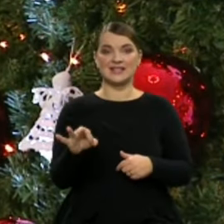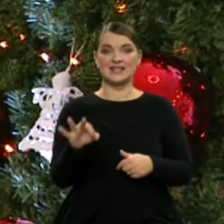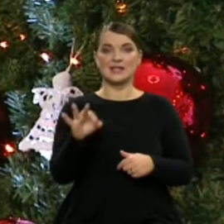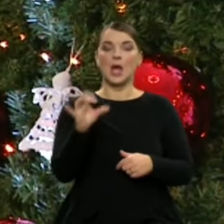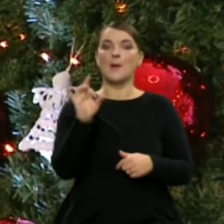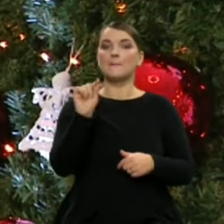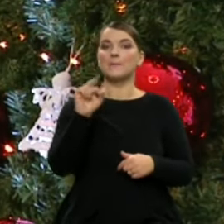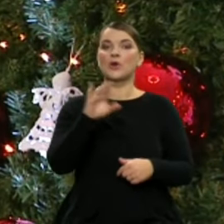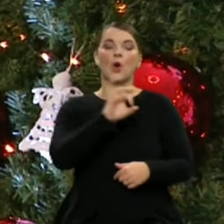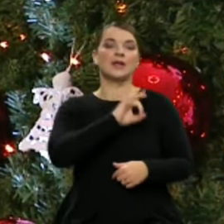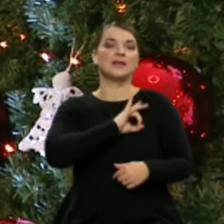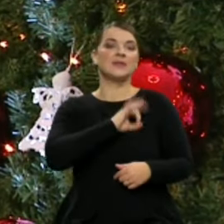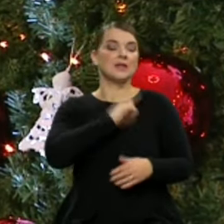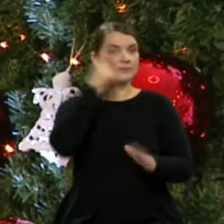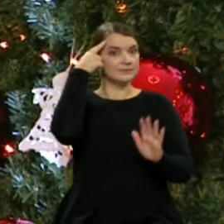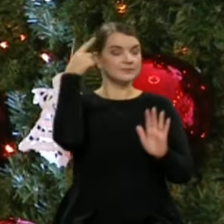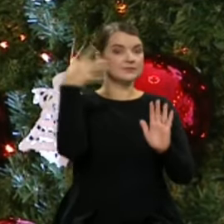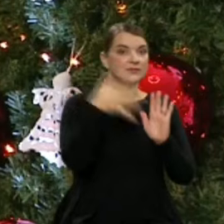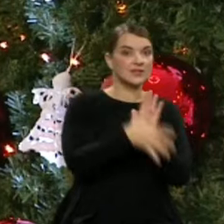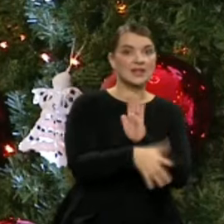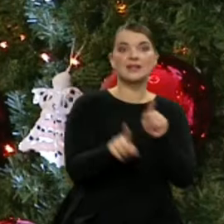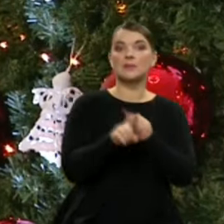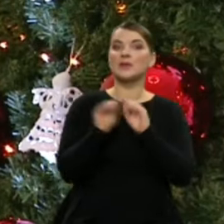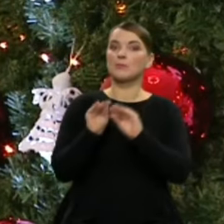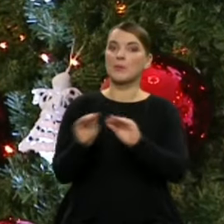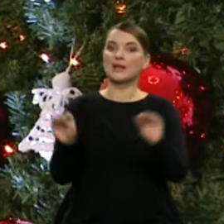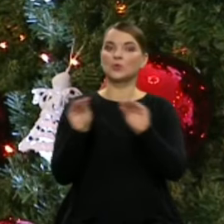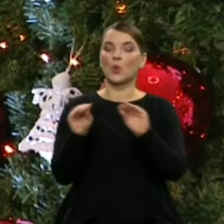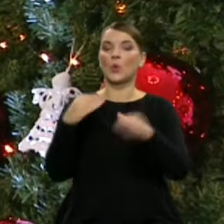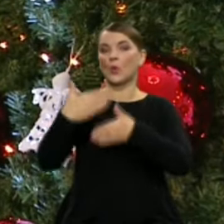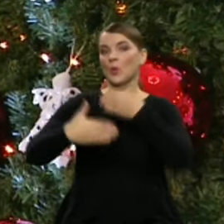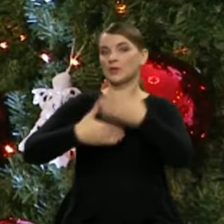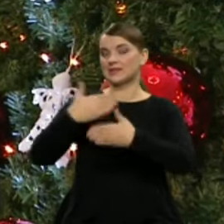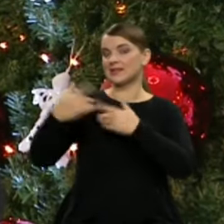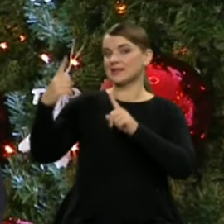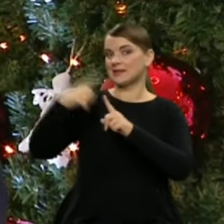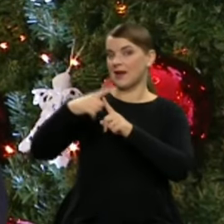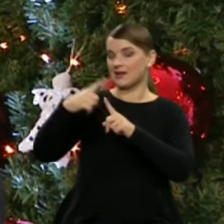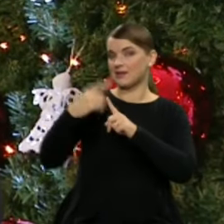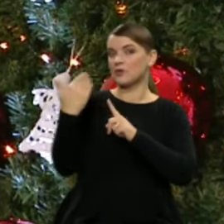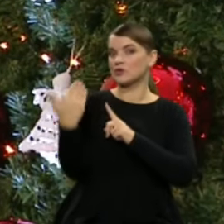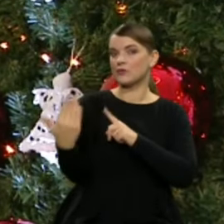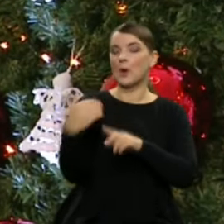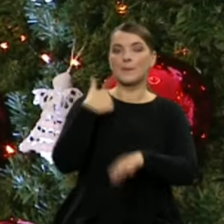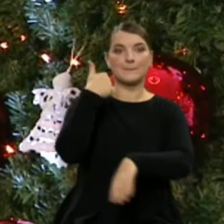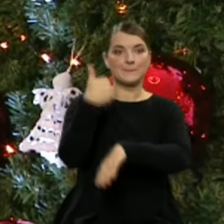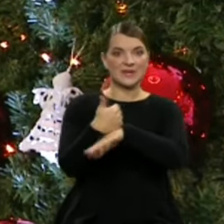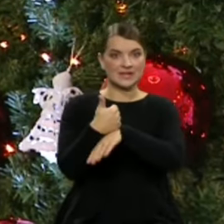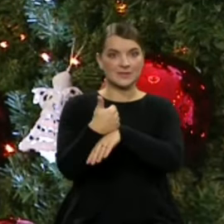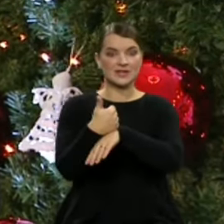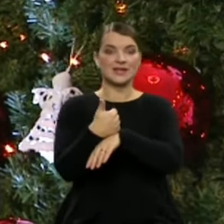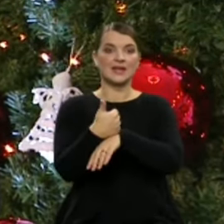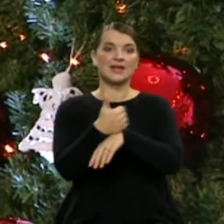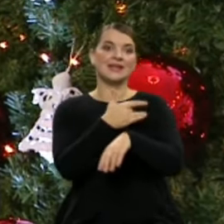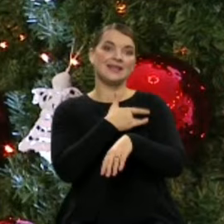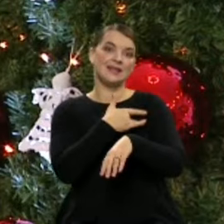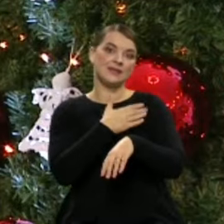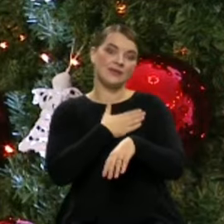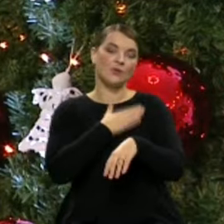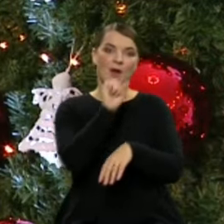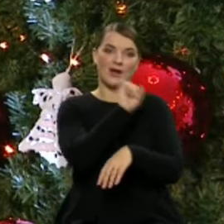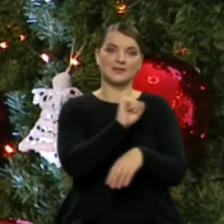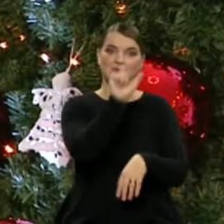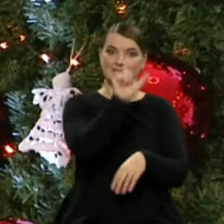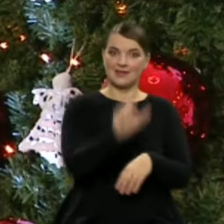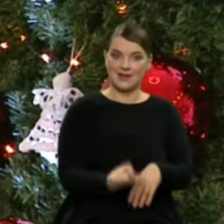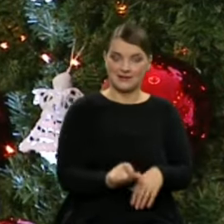miesto švietimo įstaigų psichologų metodinės tarybos pirmininkė ir taip pat Lietuvos globėjų ir įtėvių asociacijos narė.